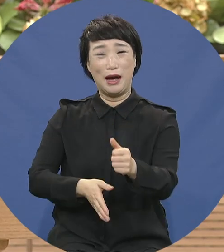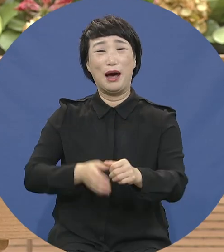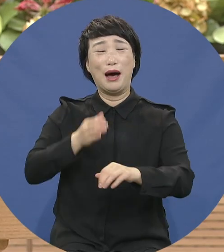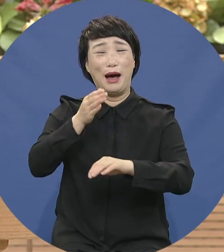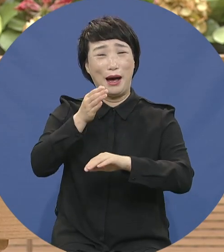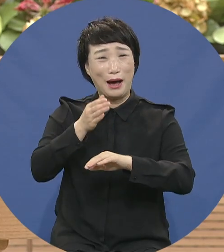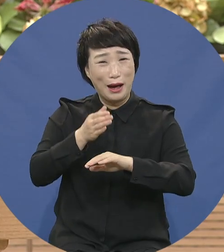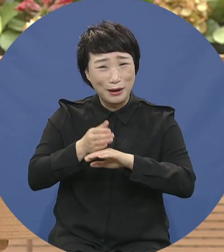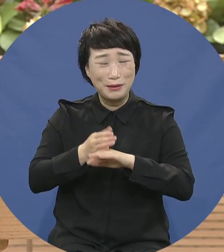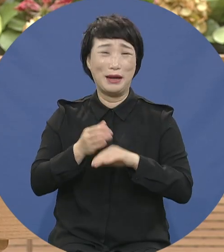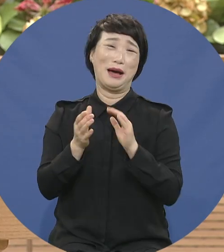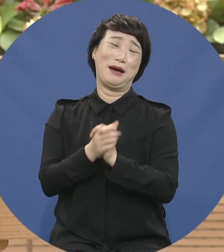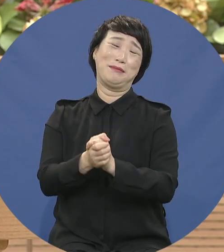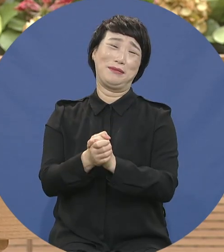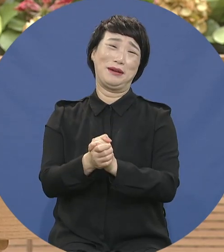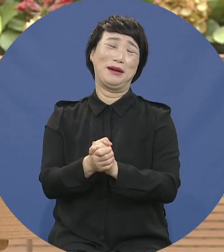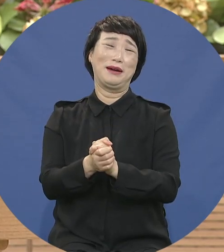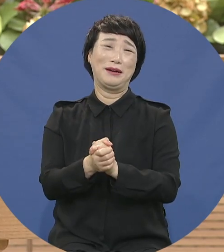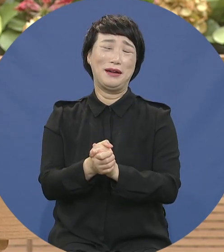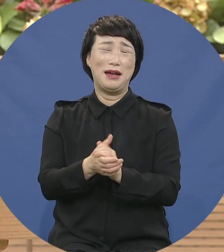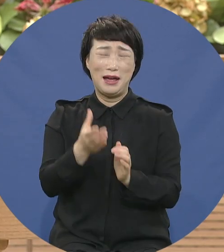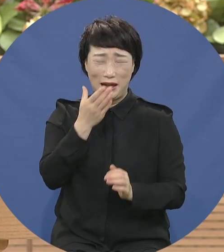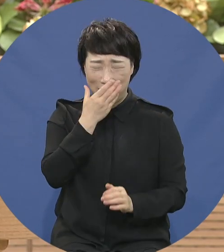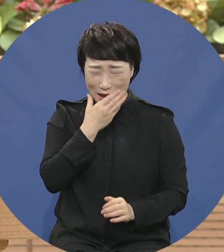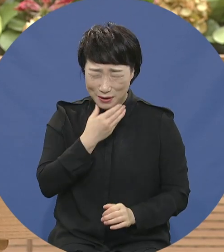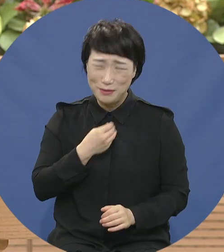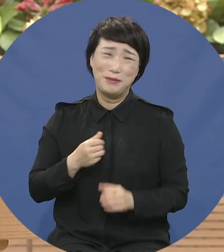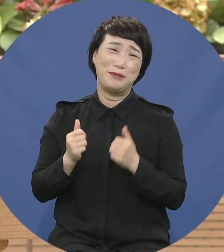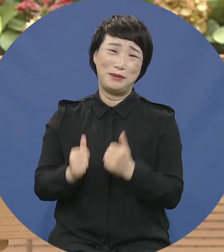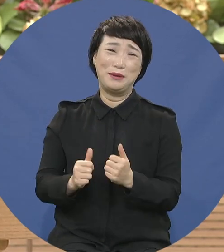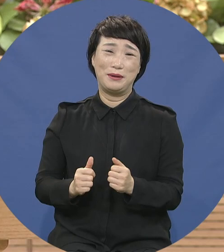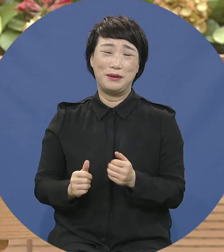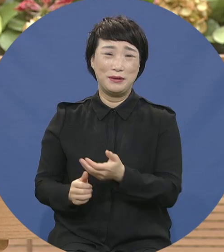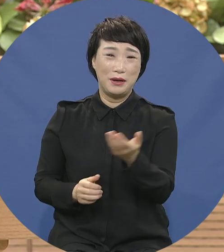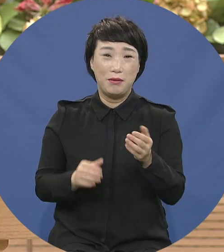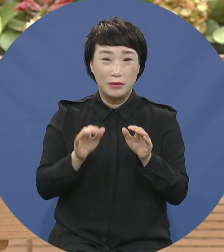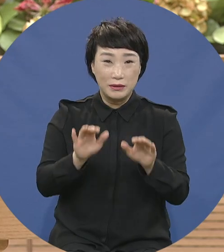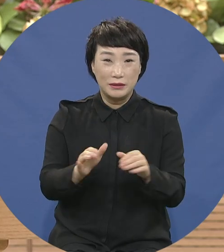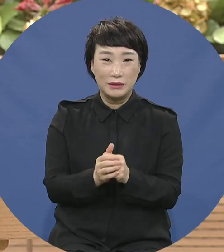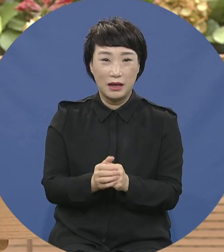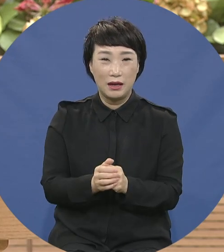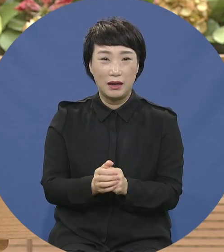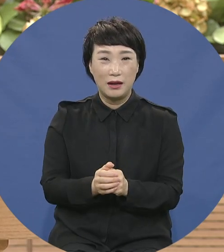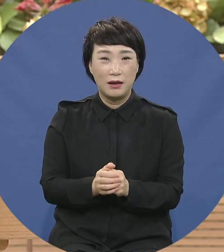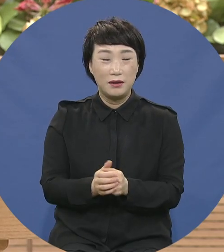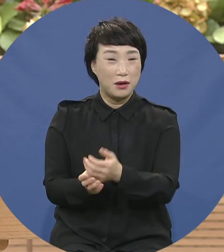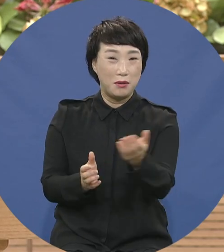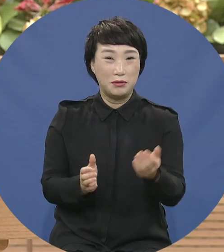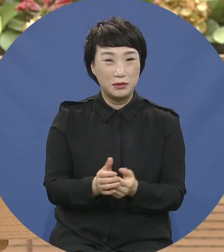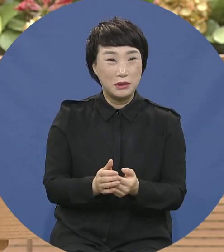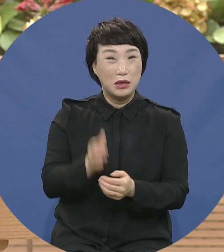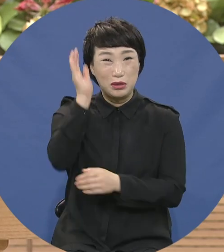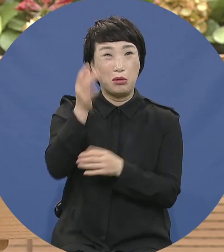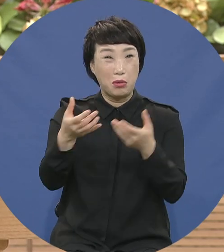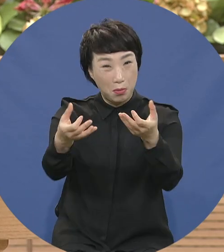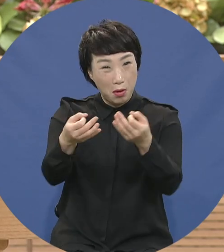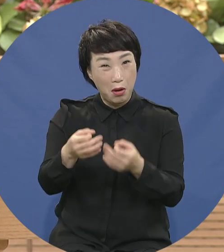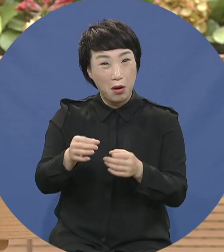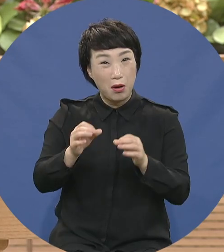얼마나 행복한 것이냐 이 말입니다. 그러나 밤낮 듣는